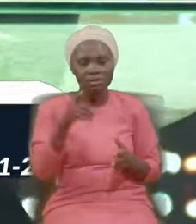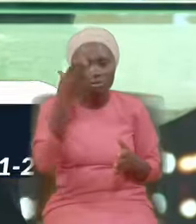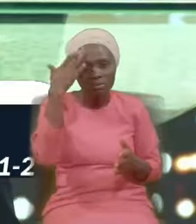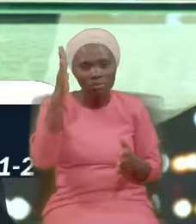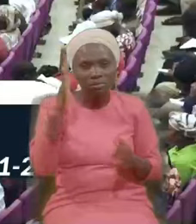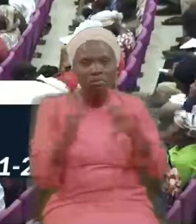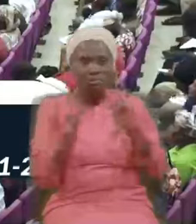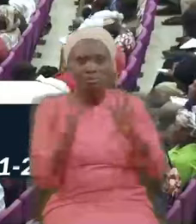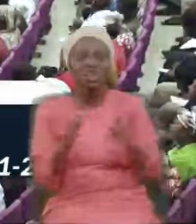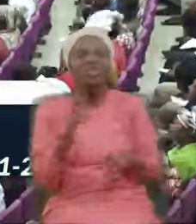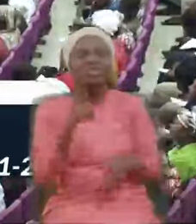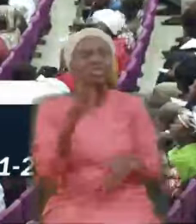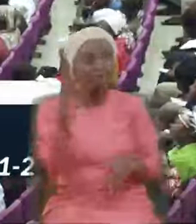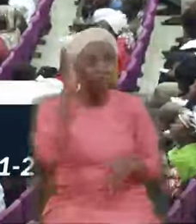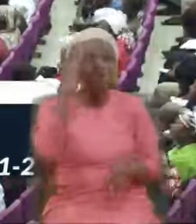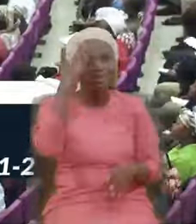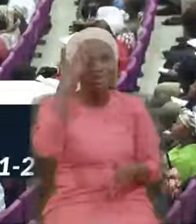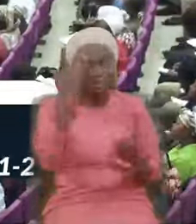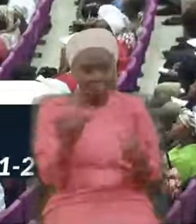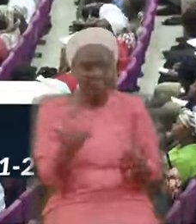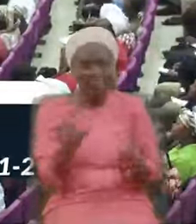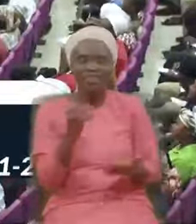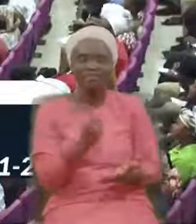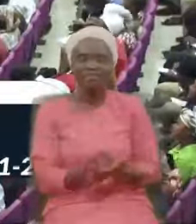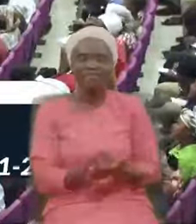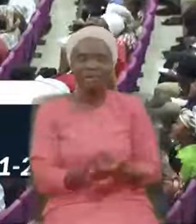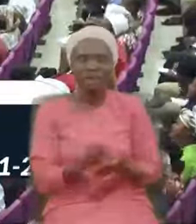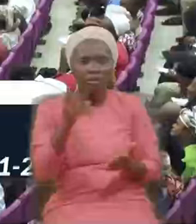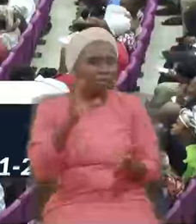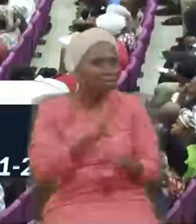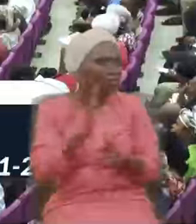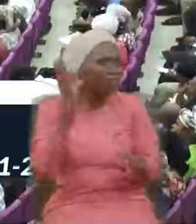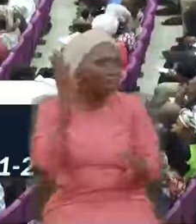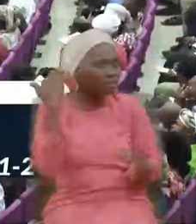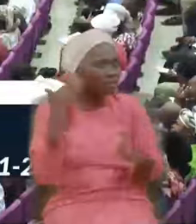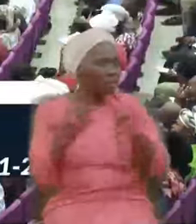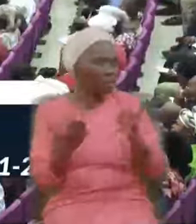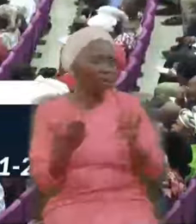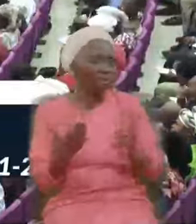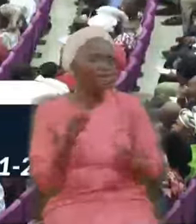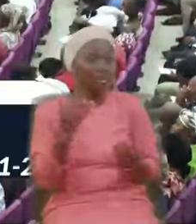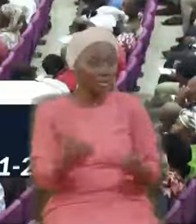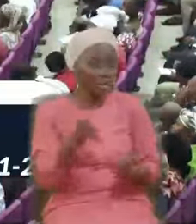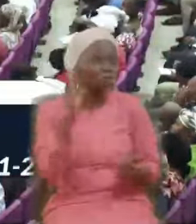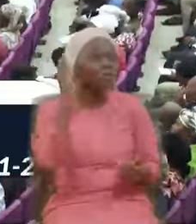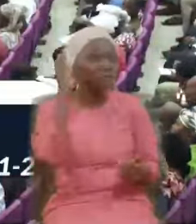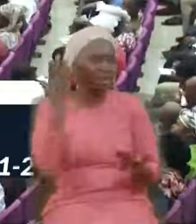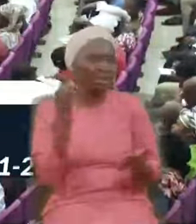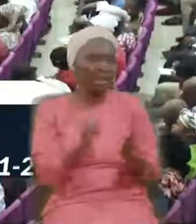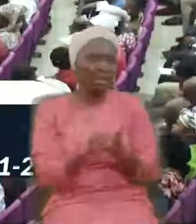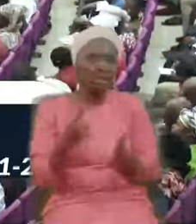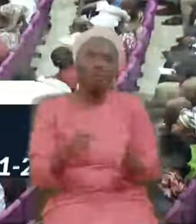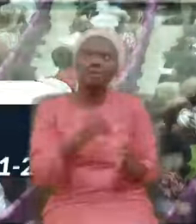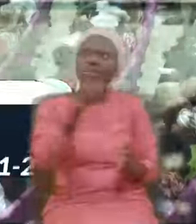Ne le sais-tu pas, vous le saurez. Ne l'as-tu pas appris, vous l'apprendrez. C'est